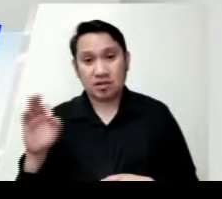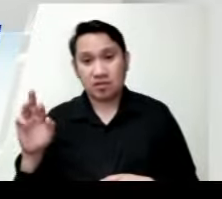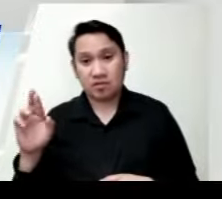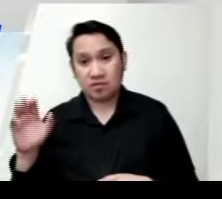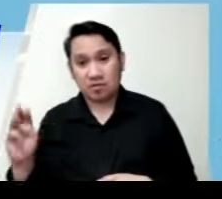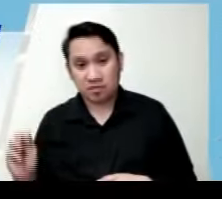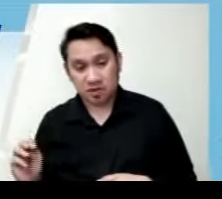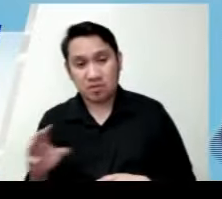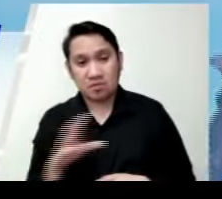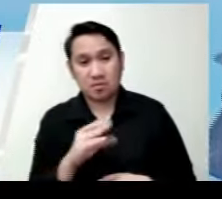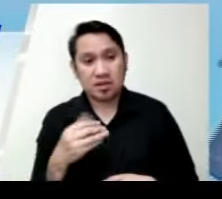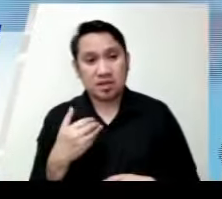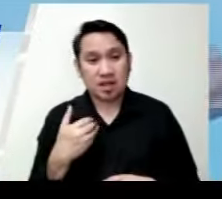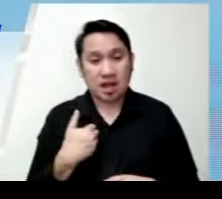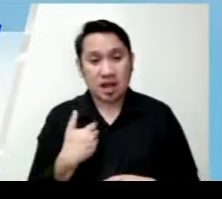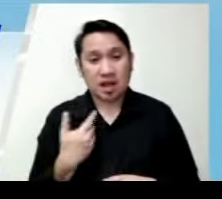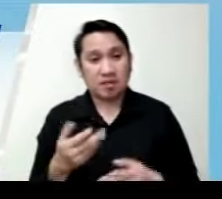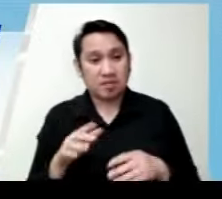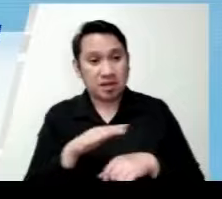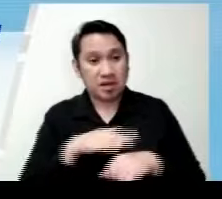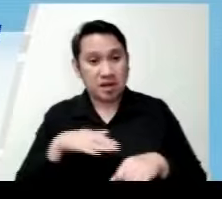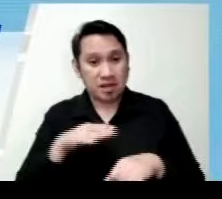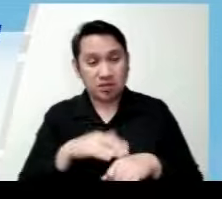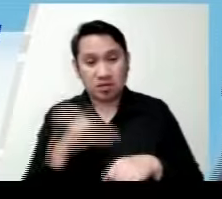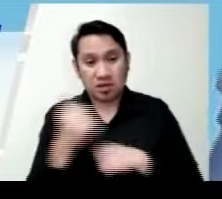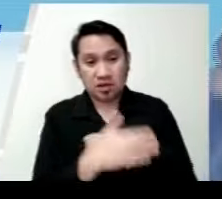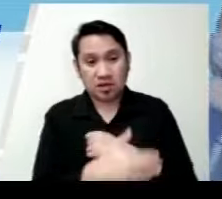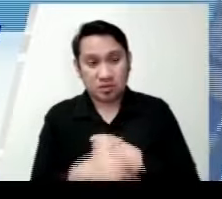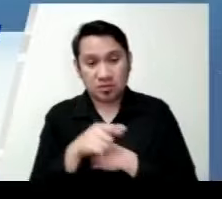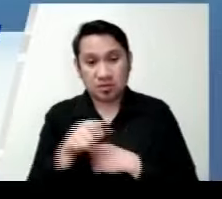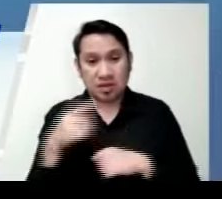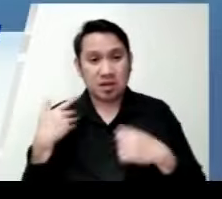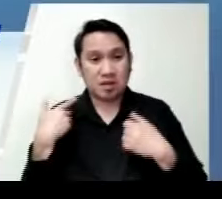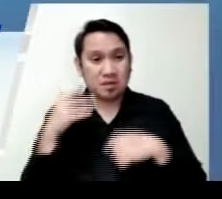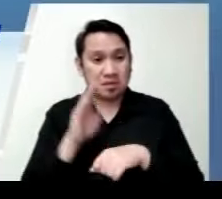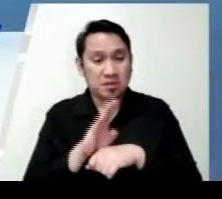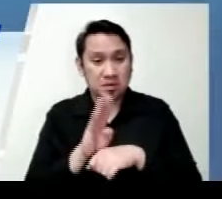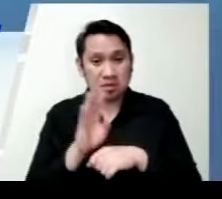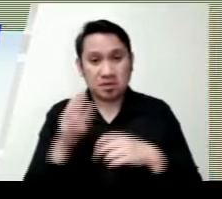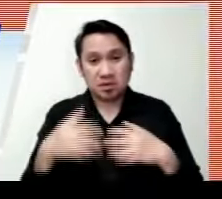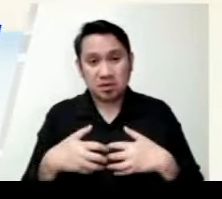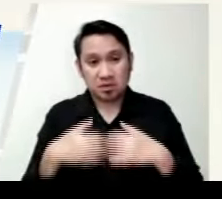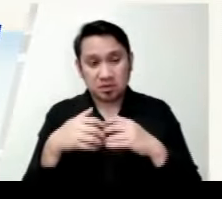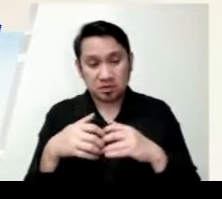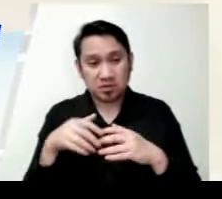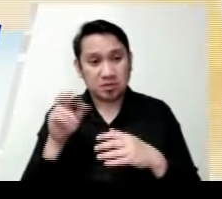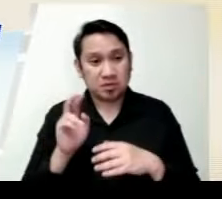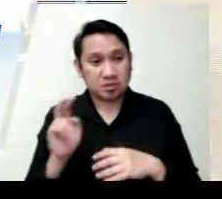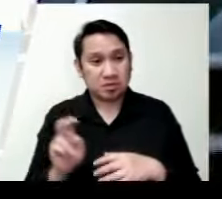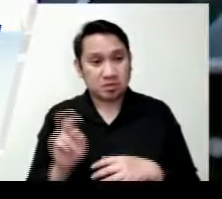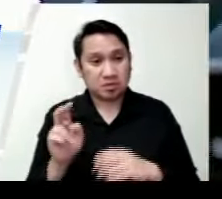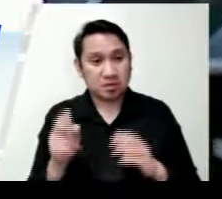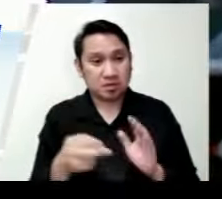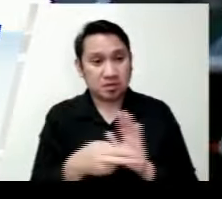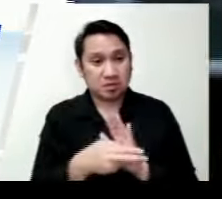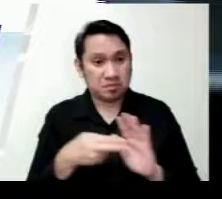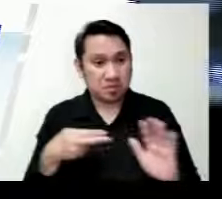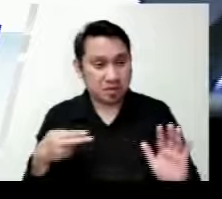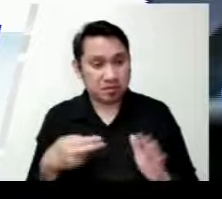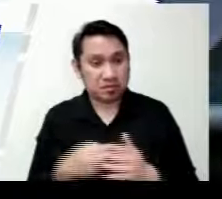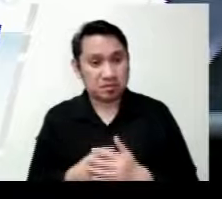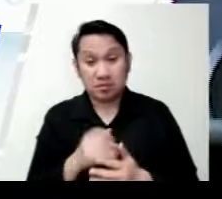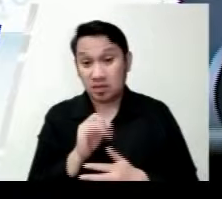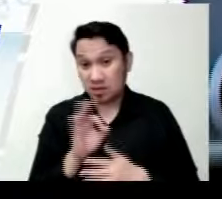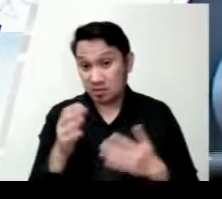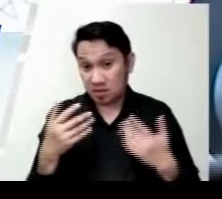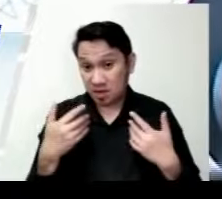property abroad. Isa rin siyang entrepreneur na nag-launch ng kanyang travel organizer brand. While you have a day job, try